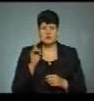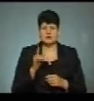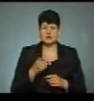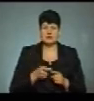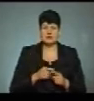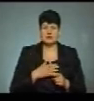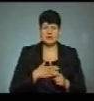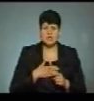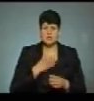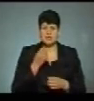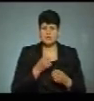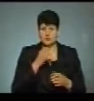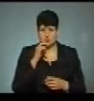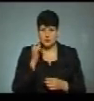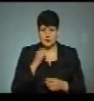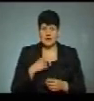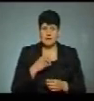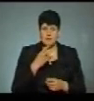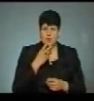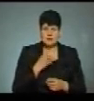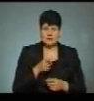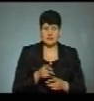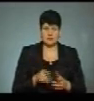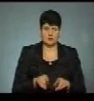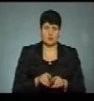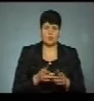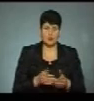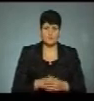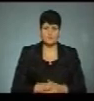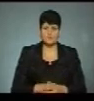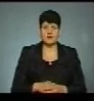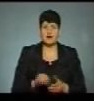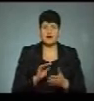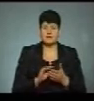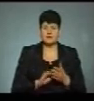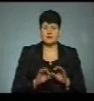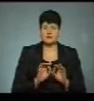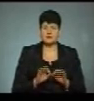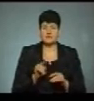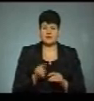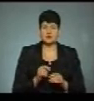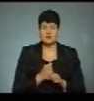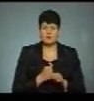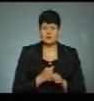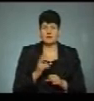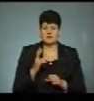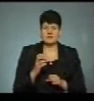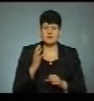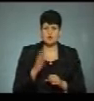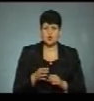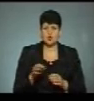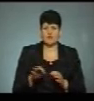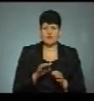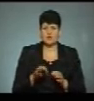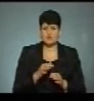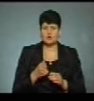квітуча Україна. Я її показала саме такою. Авторка розповіла, у її доробку понад 240 вишивок.